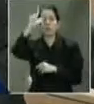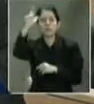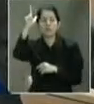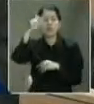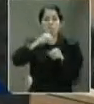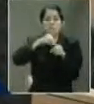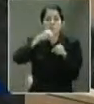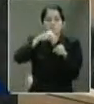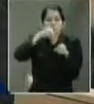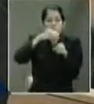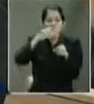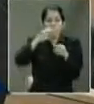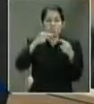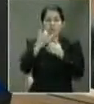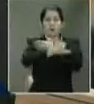หัวตรงไหน